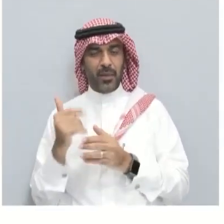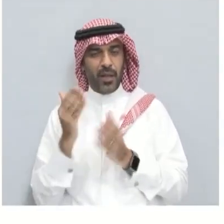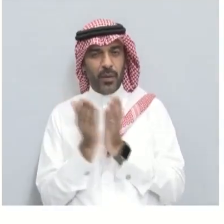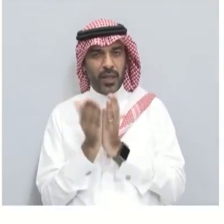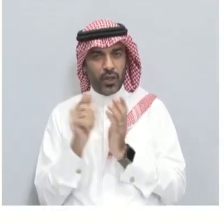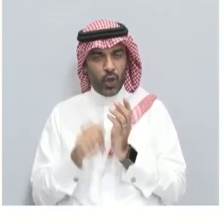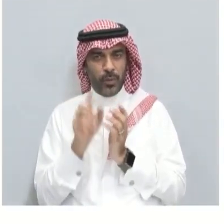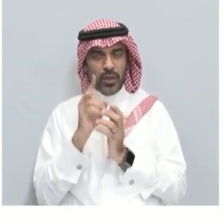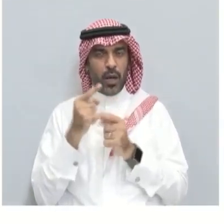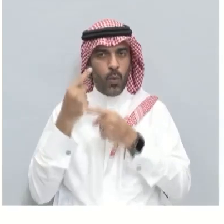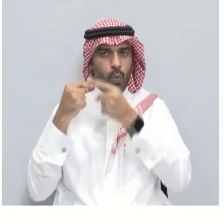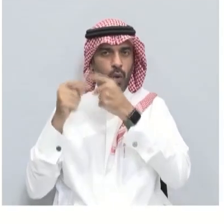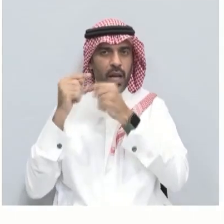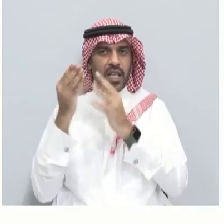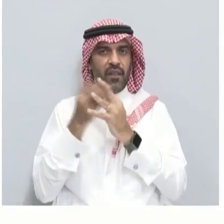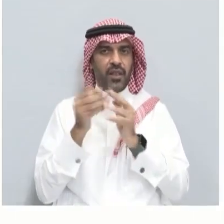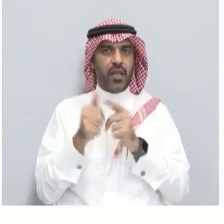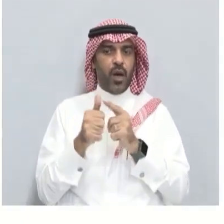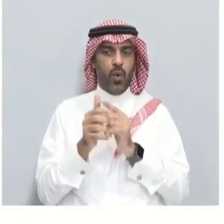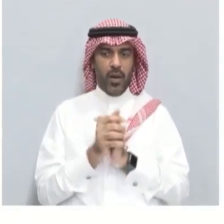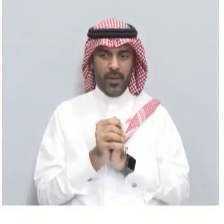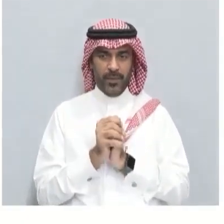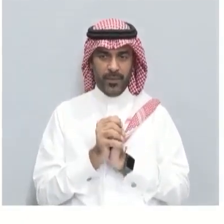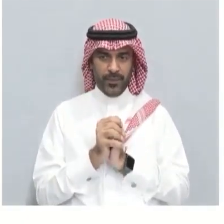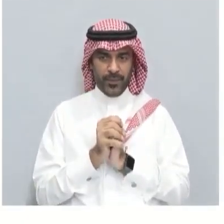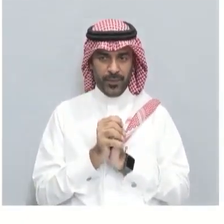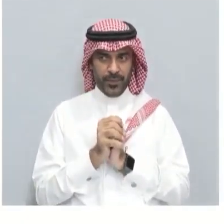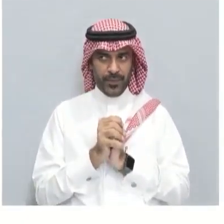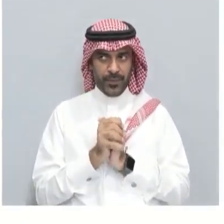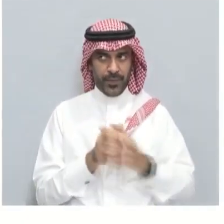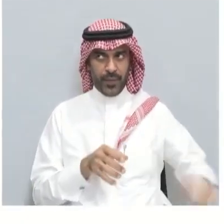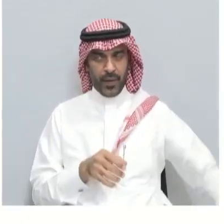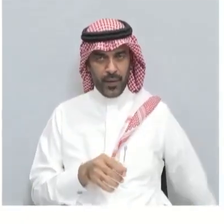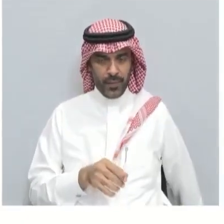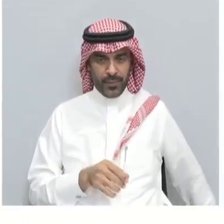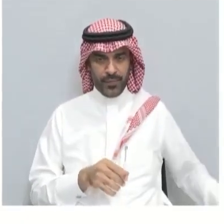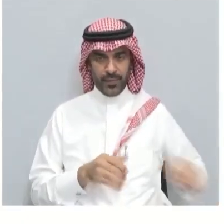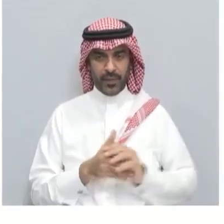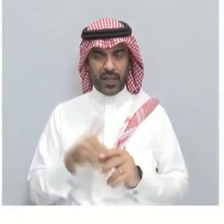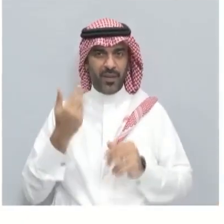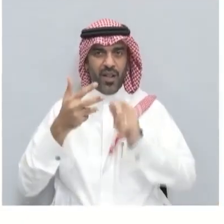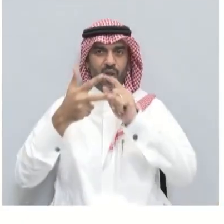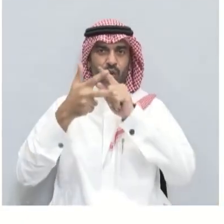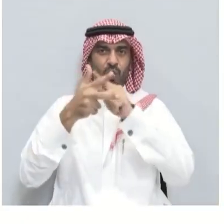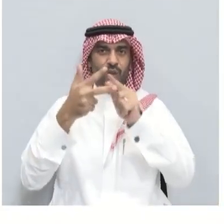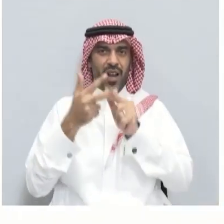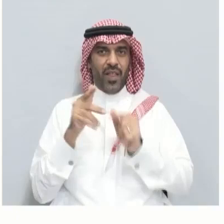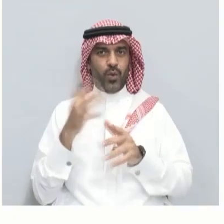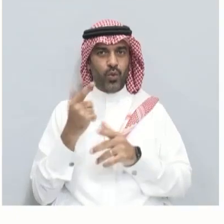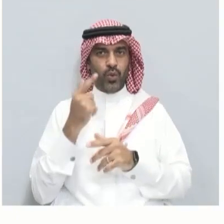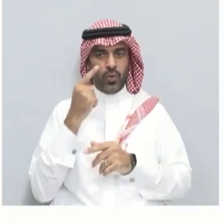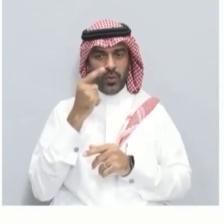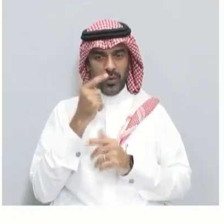في مراجعتنا لفصل الاول مراجعه سريعه باذن الله كالعاده ثلاثيه التفوق التركيز